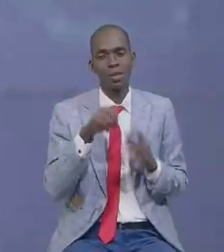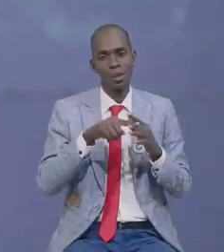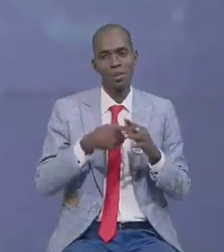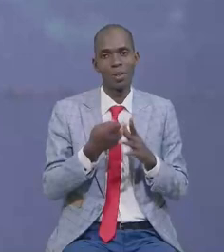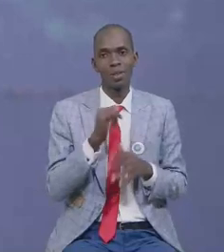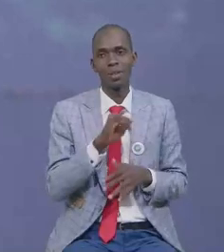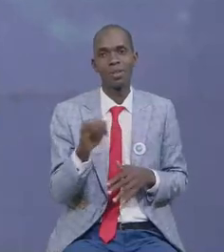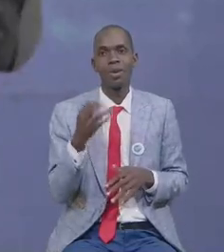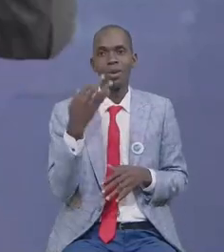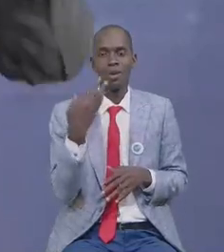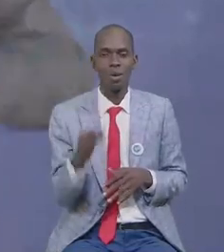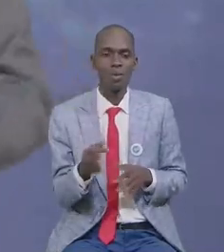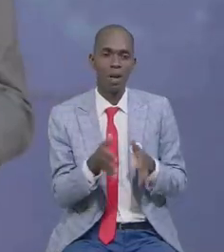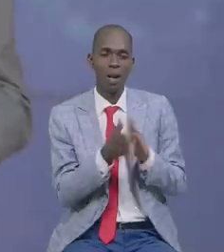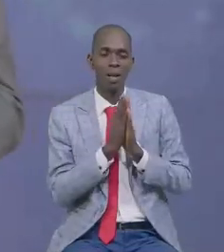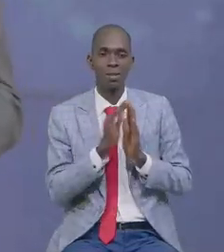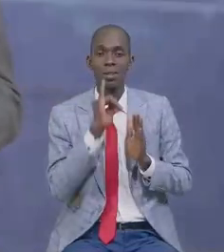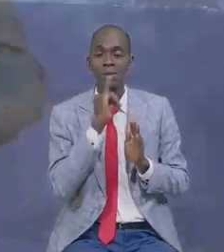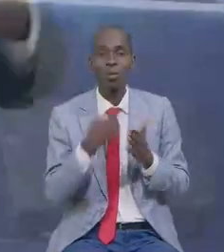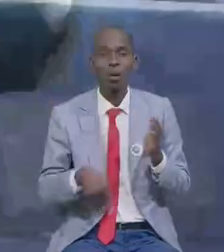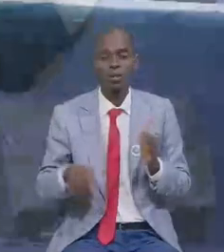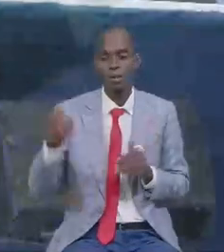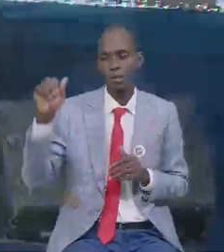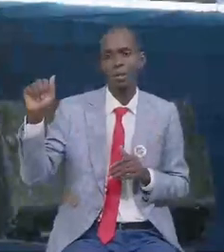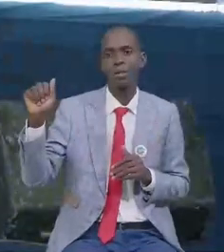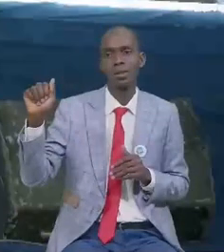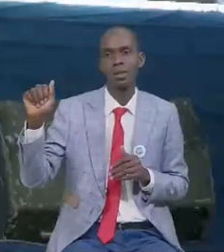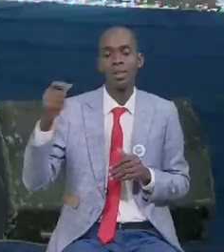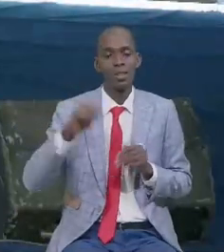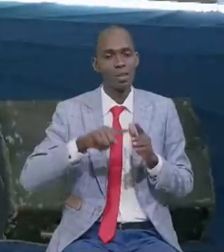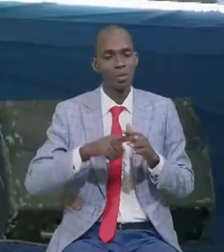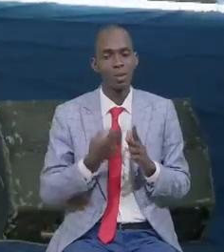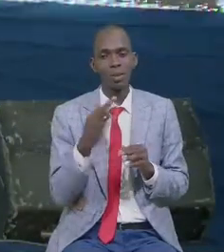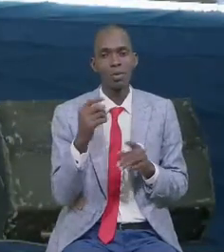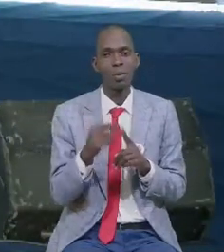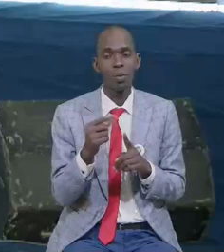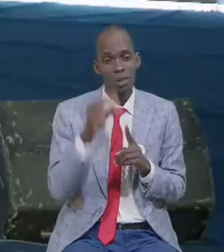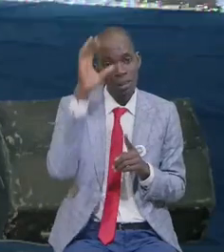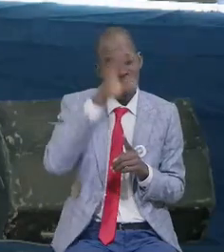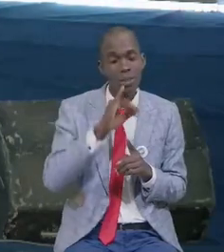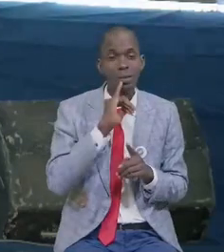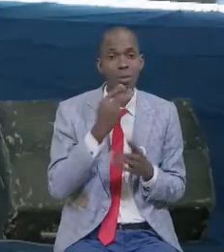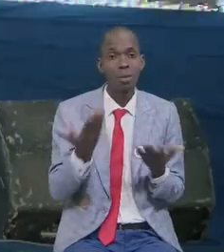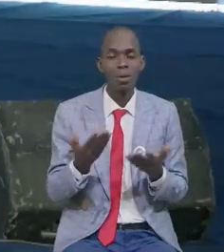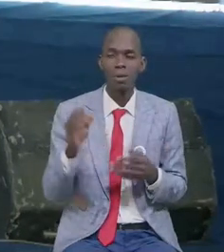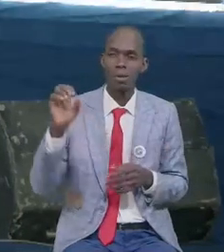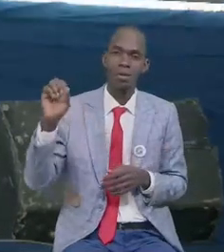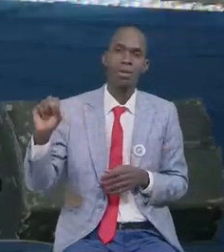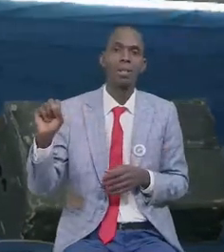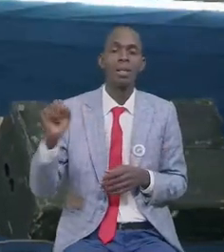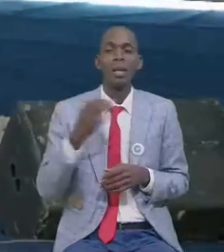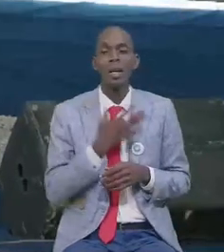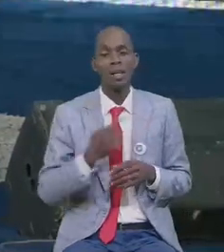Le commencement des actes des apôtres est A. Et le mot chercher